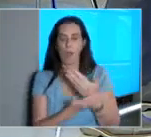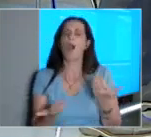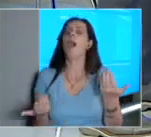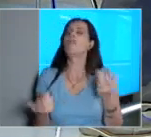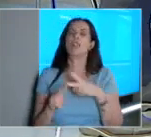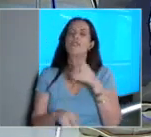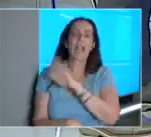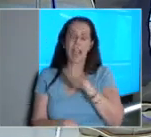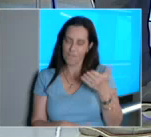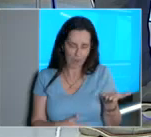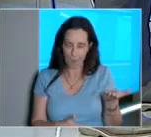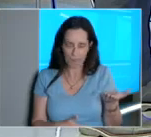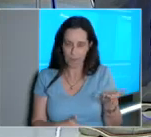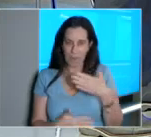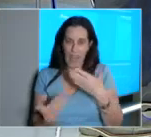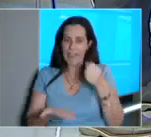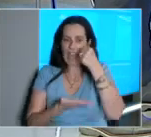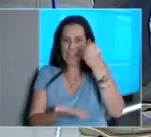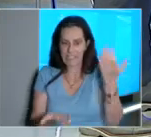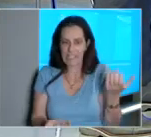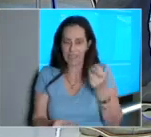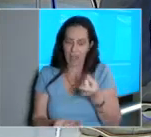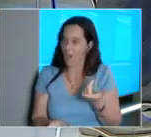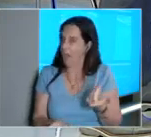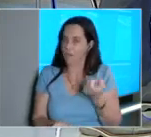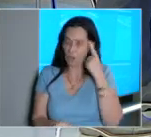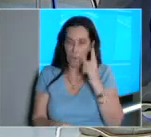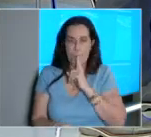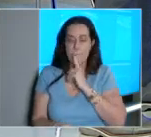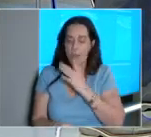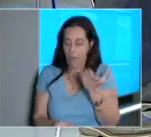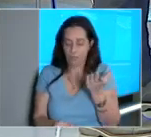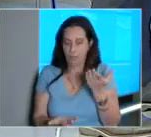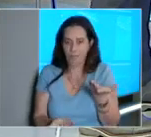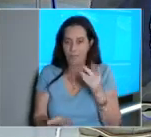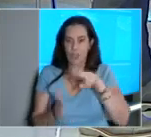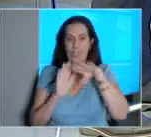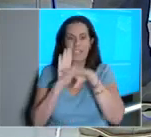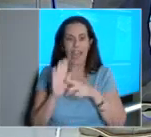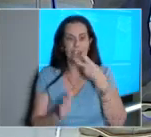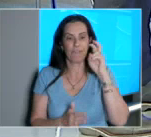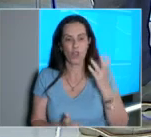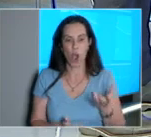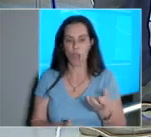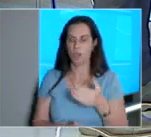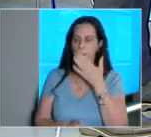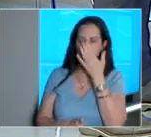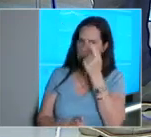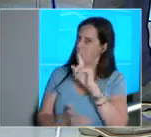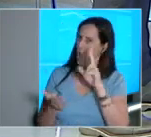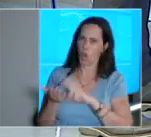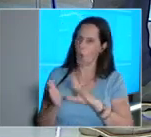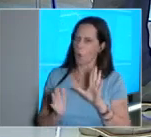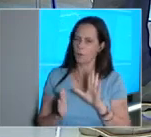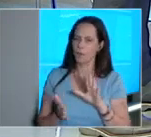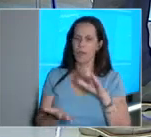היה לנו, אם היו תקציבים בלי הגבלה, אז אתה צודק, אבל אתה יודע, יש פה גם סדרי עדיפויות. זה לא נכון.